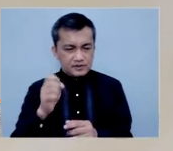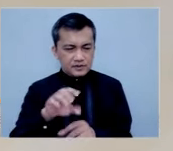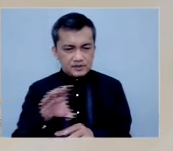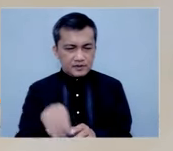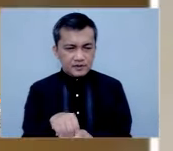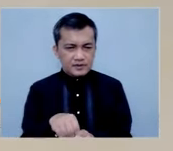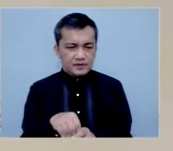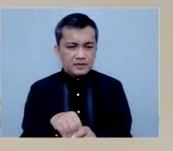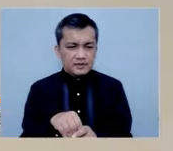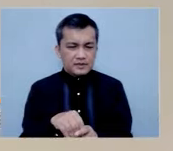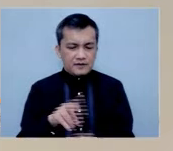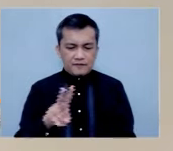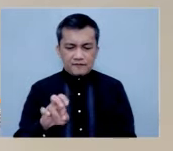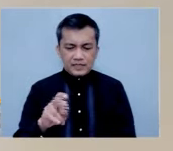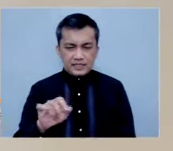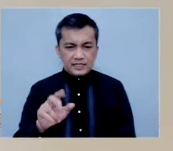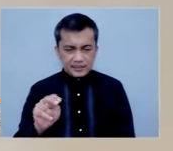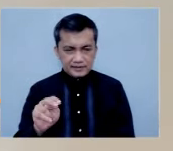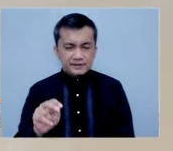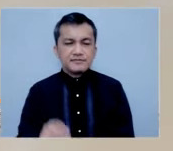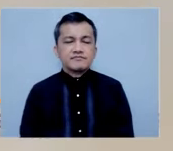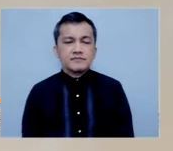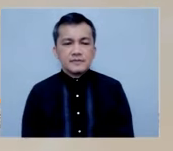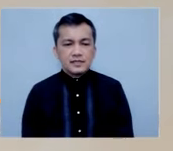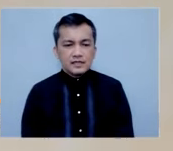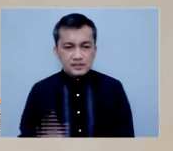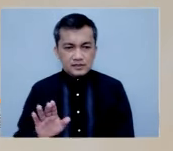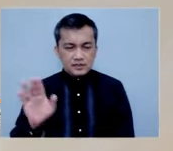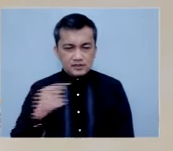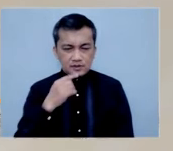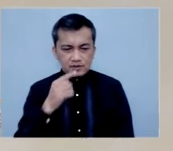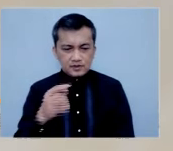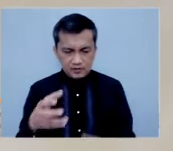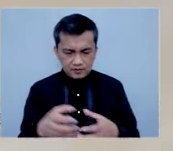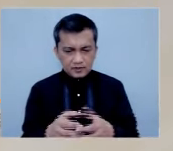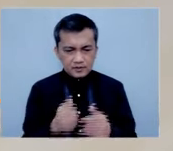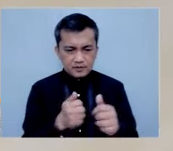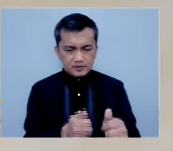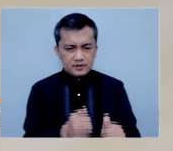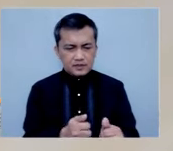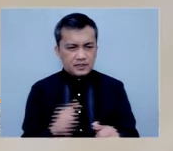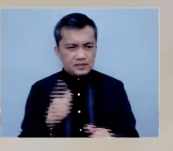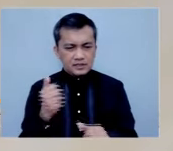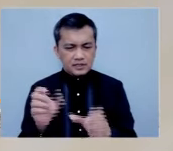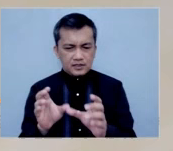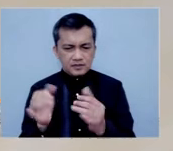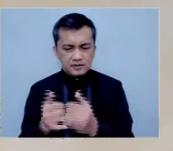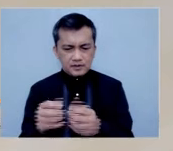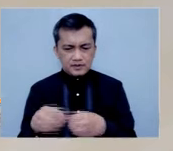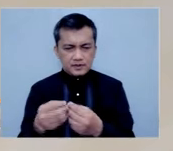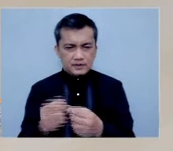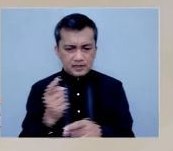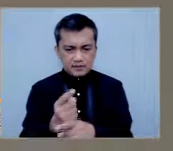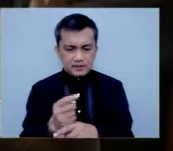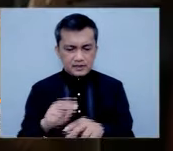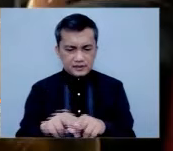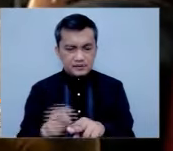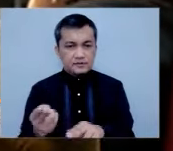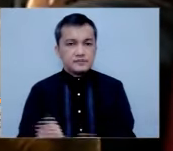ang mga veteran. Titiyakin daw ng kanilang komite na susunod din ang ibang kumpanya sa pagbibigay ng tamang